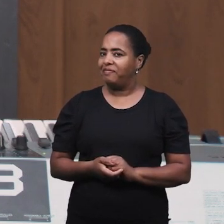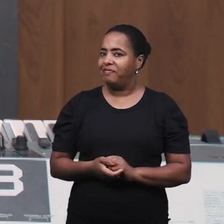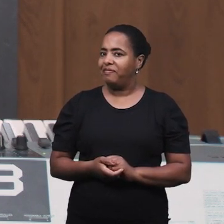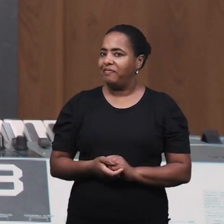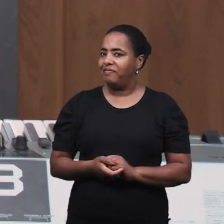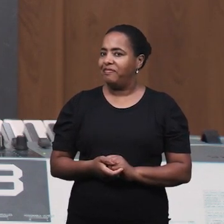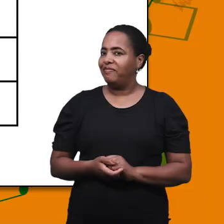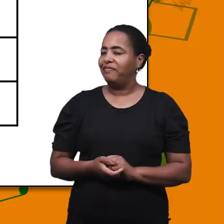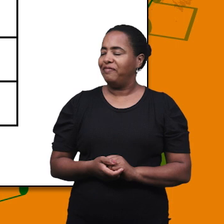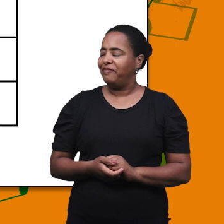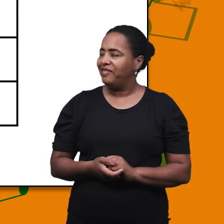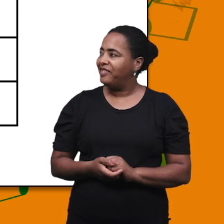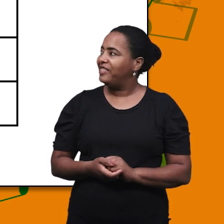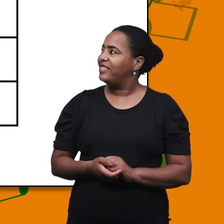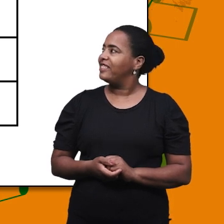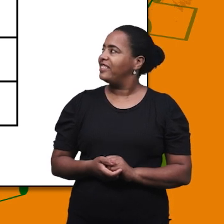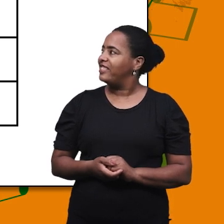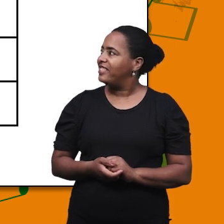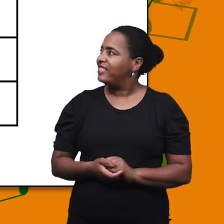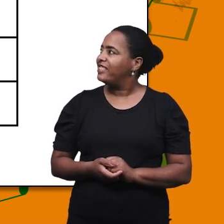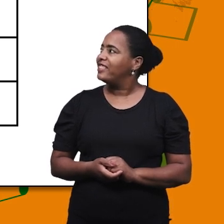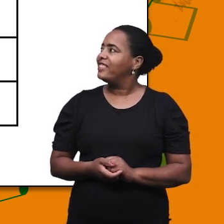1, 2, 3.